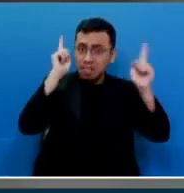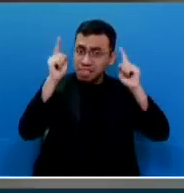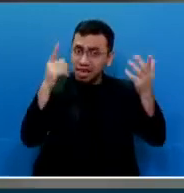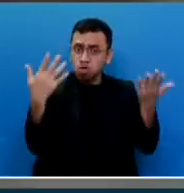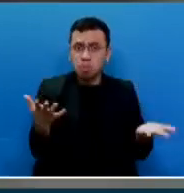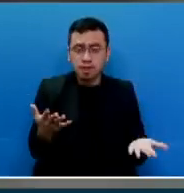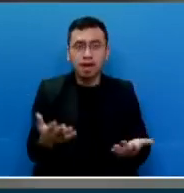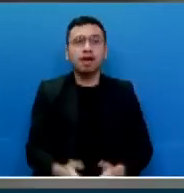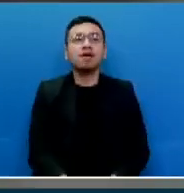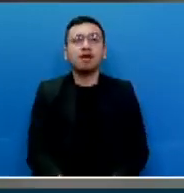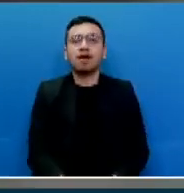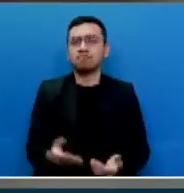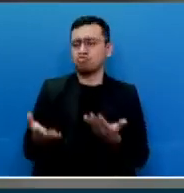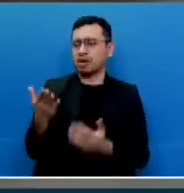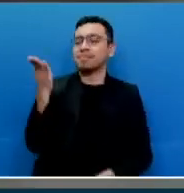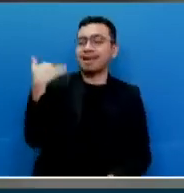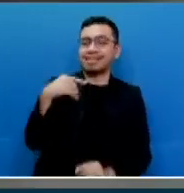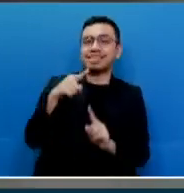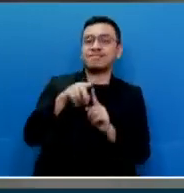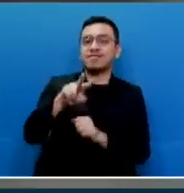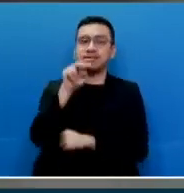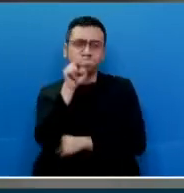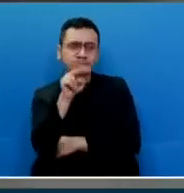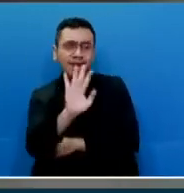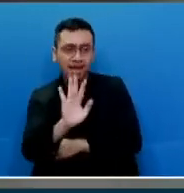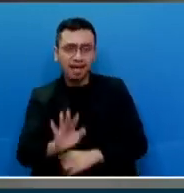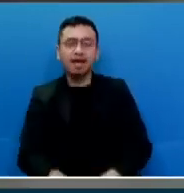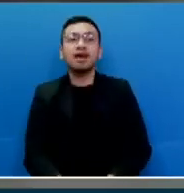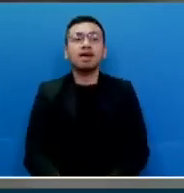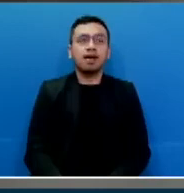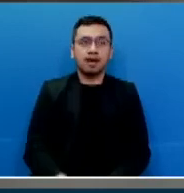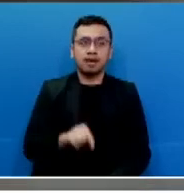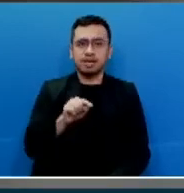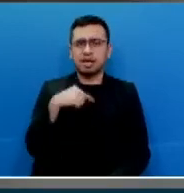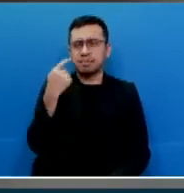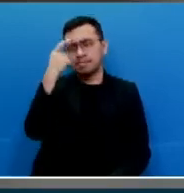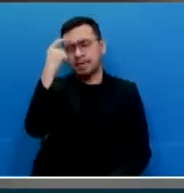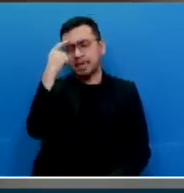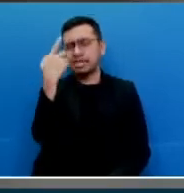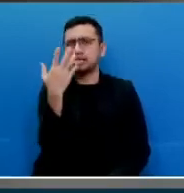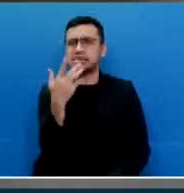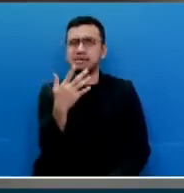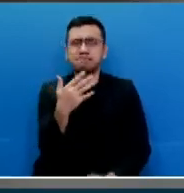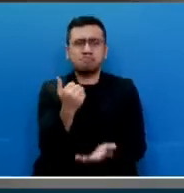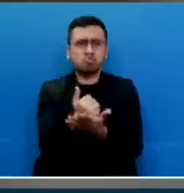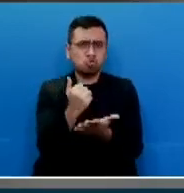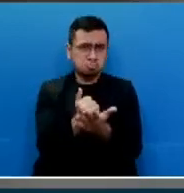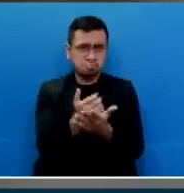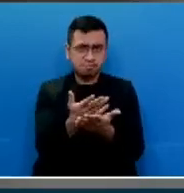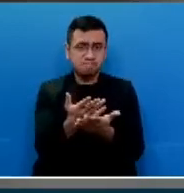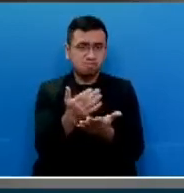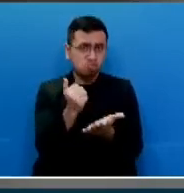Ti kalau kita lihat kan ini tidak sekedar gimik kalau saya sih melihatnya ini memang reaksi